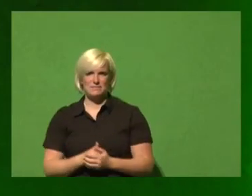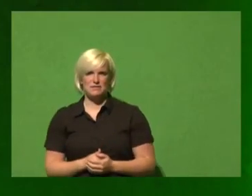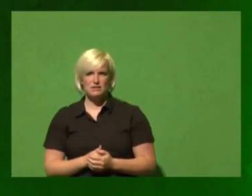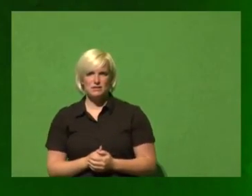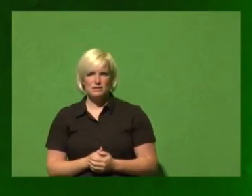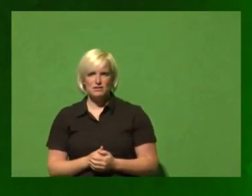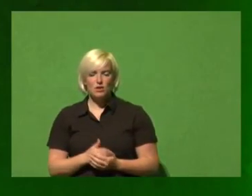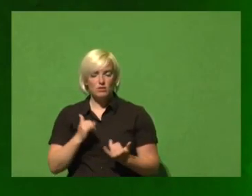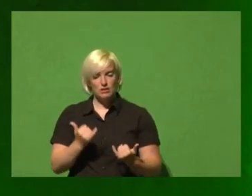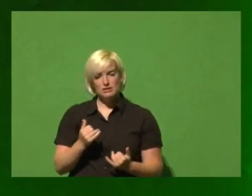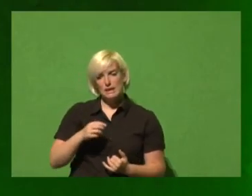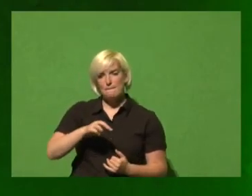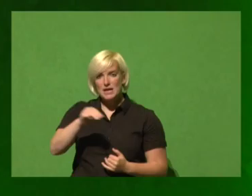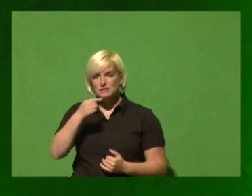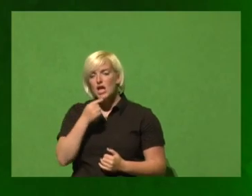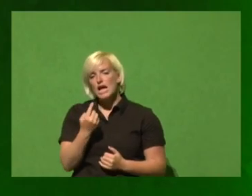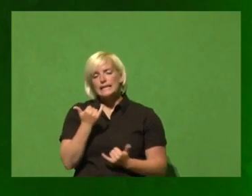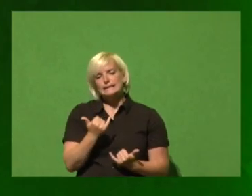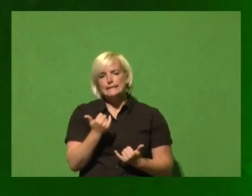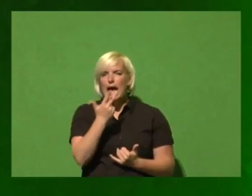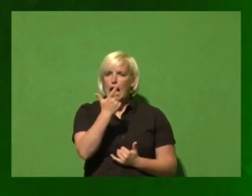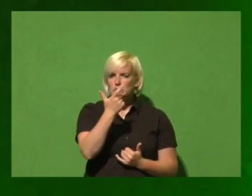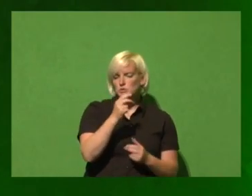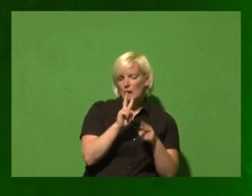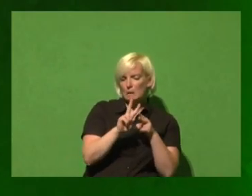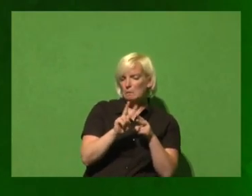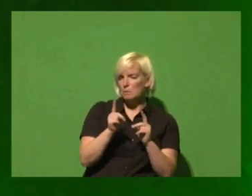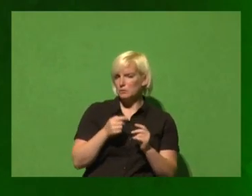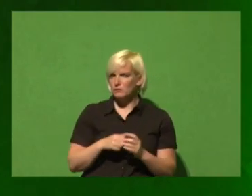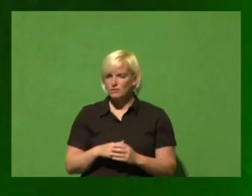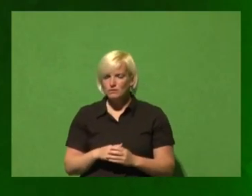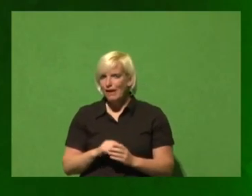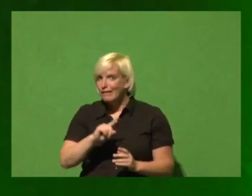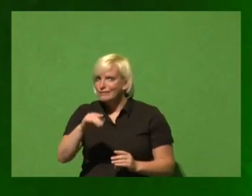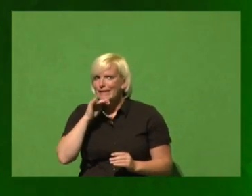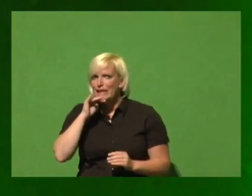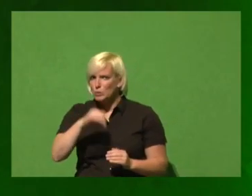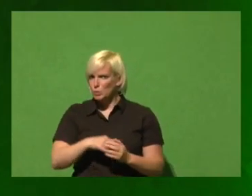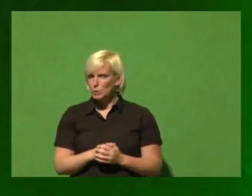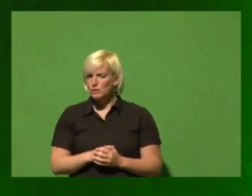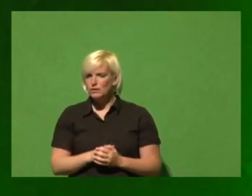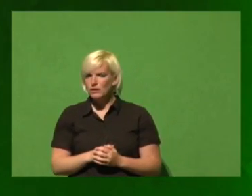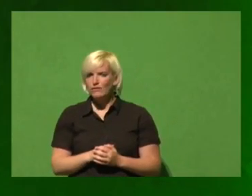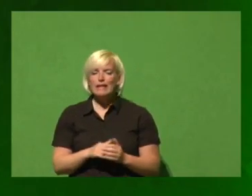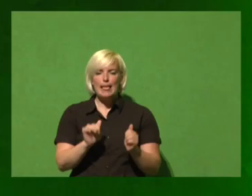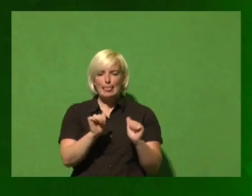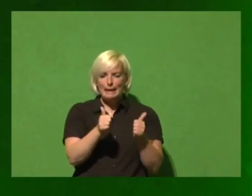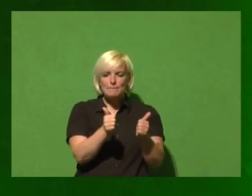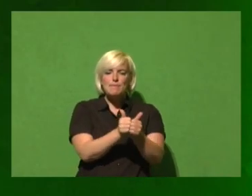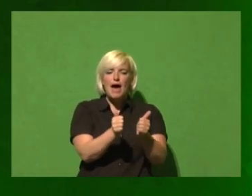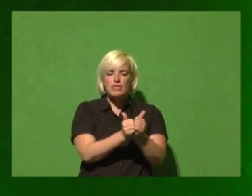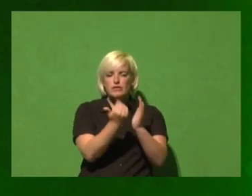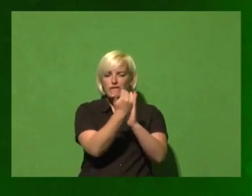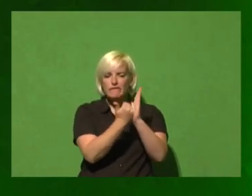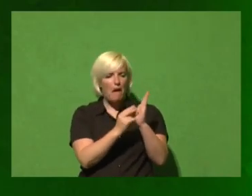der Maas gerade mal 28 davon auf. Aber es ist schon richtig, das Herumdoktern am Lebenspartnerschaftsgesetz muss